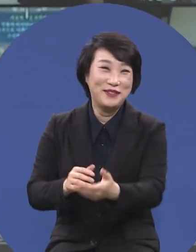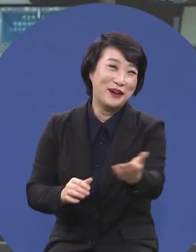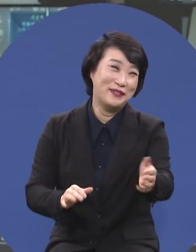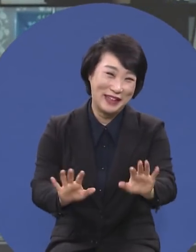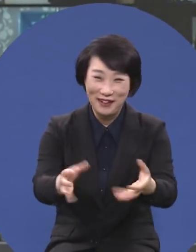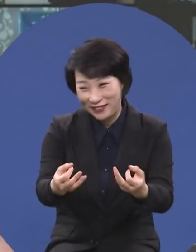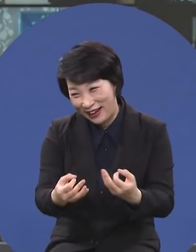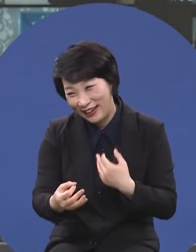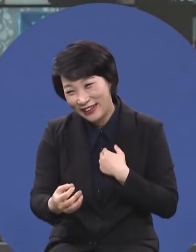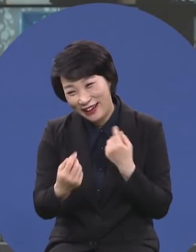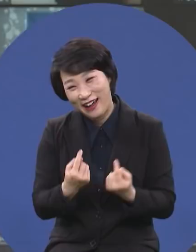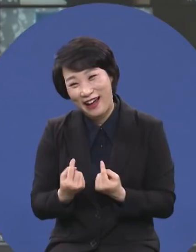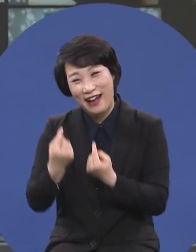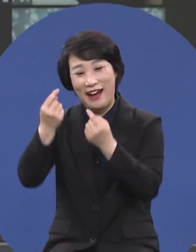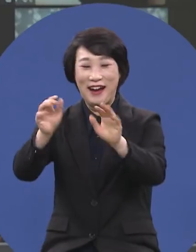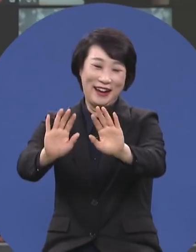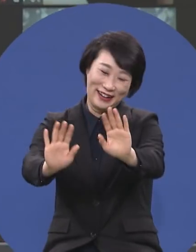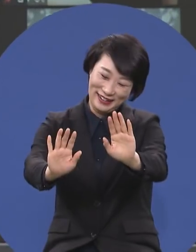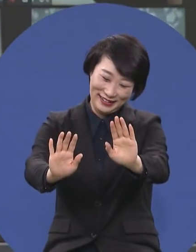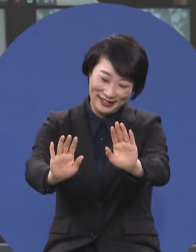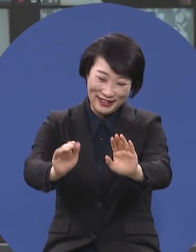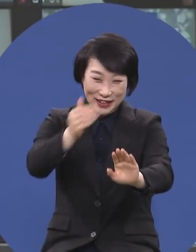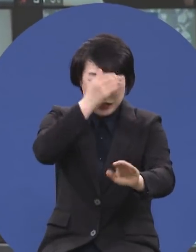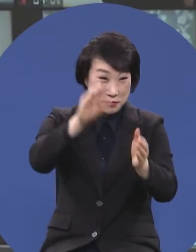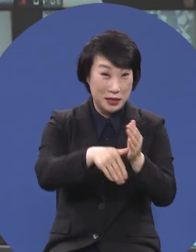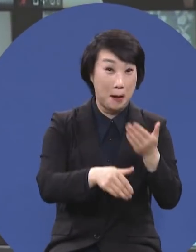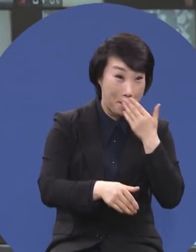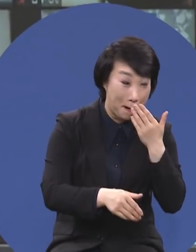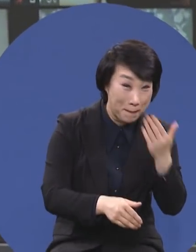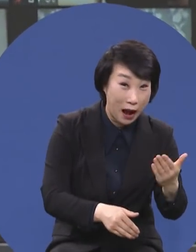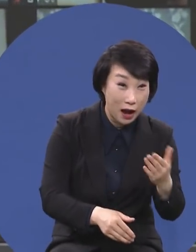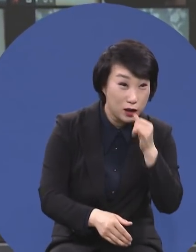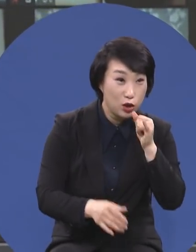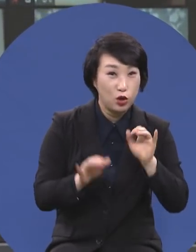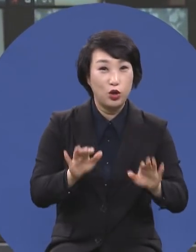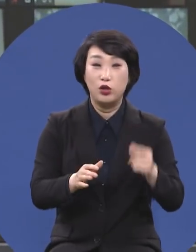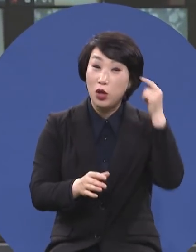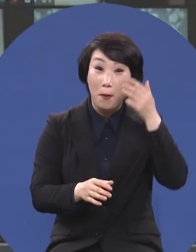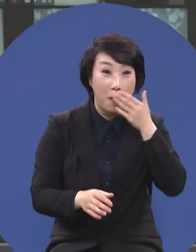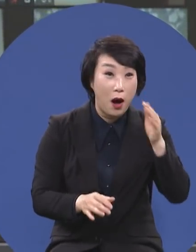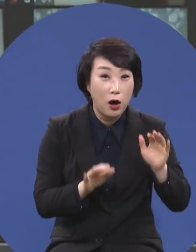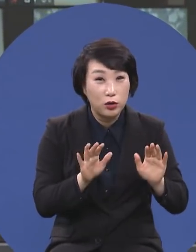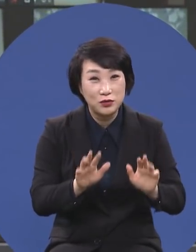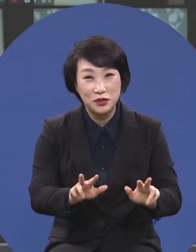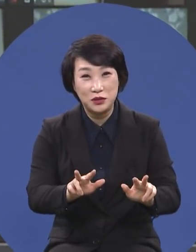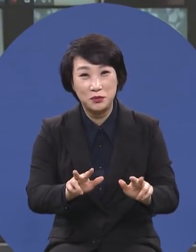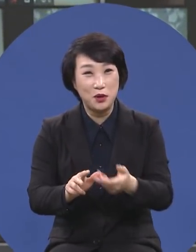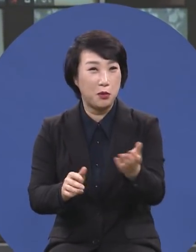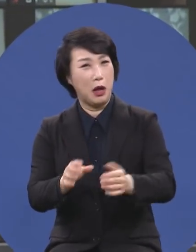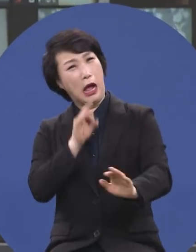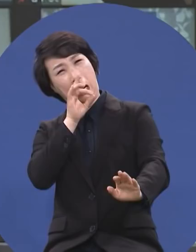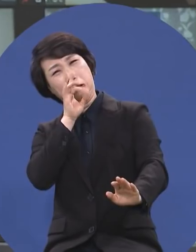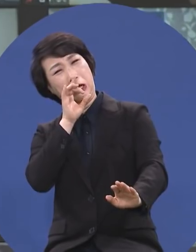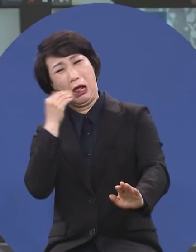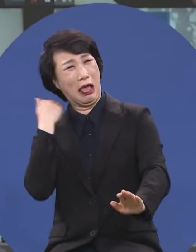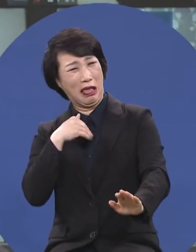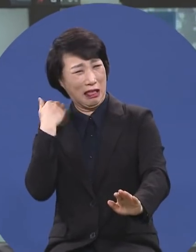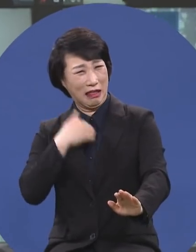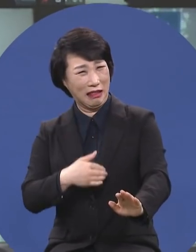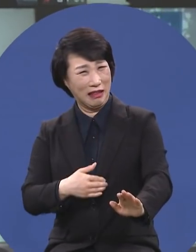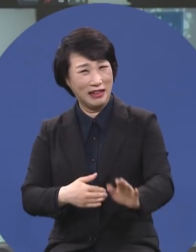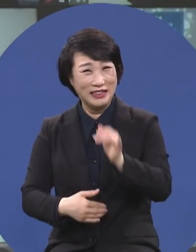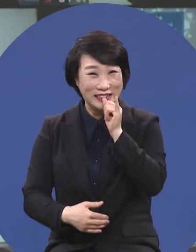나이가 먹으니까 젊었을 때는 그랬는데 지금은 안 되네.